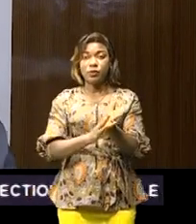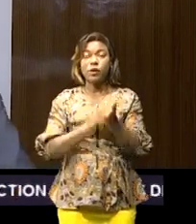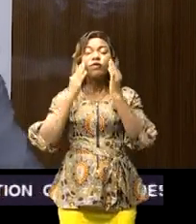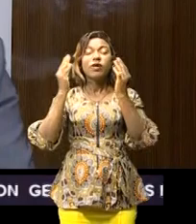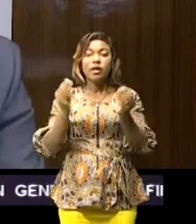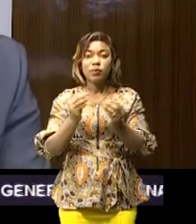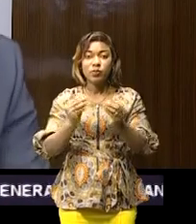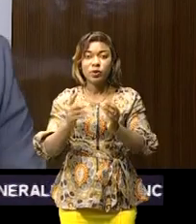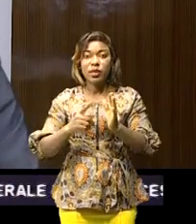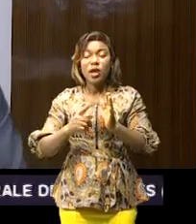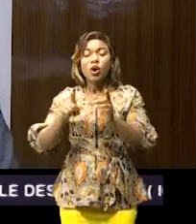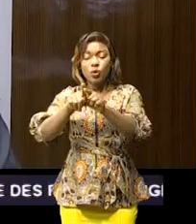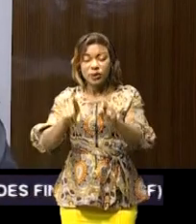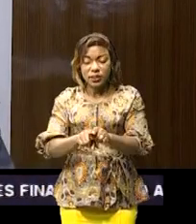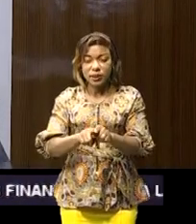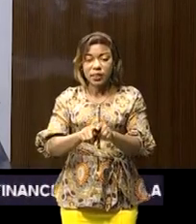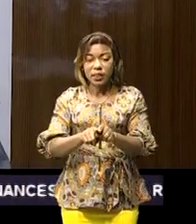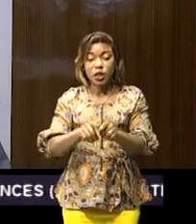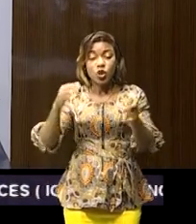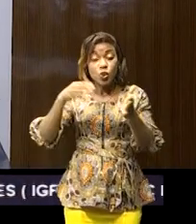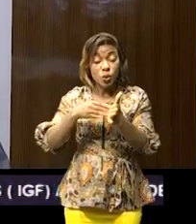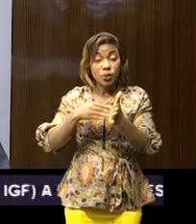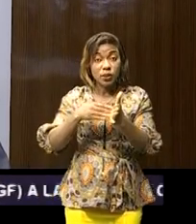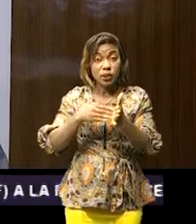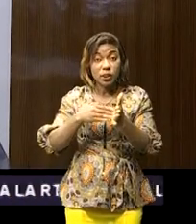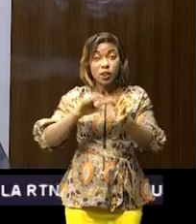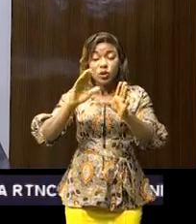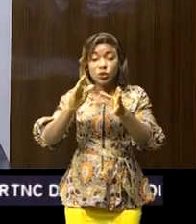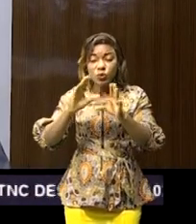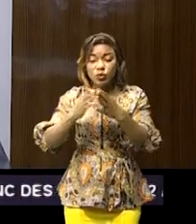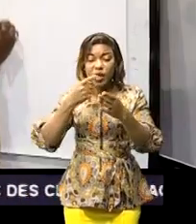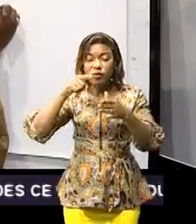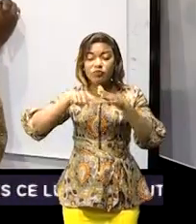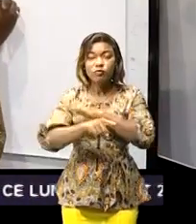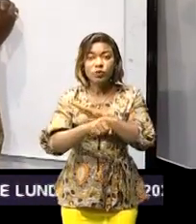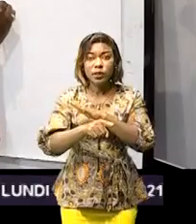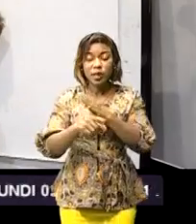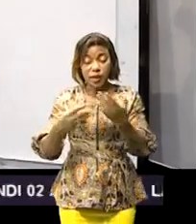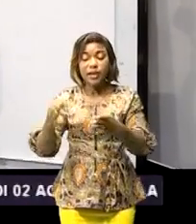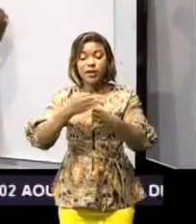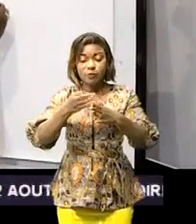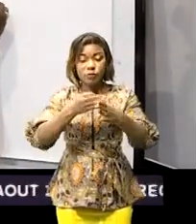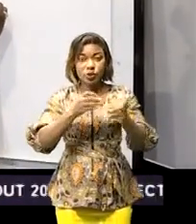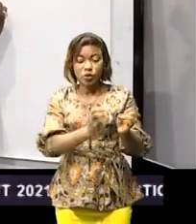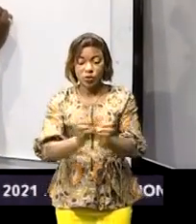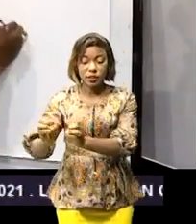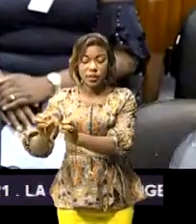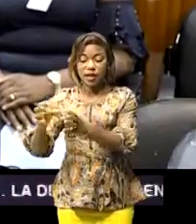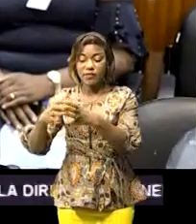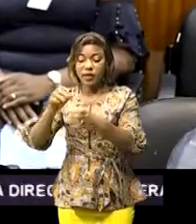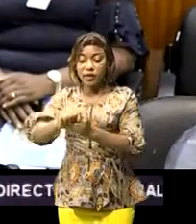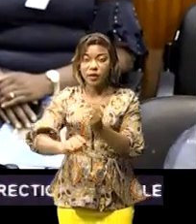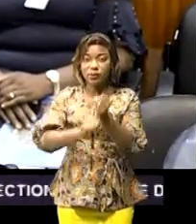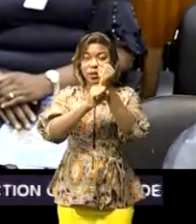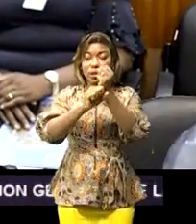ait pas de représailles contre ceux qui dénoncent ce genre d'actes. Cette formation, organisée avec l'appui de